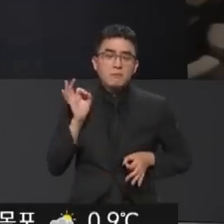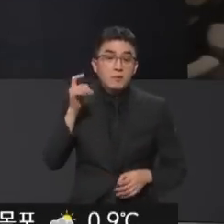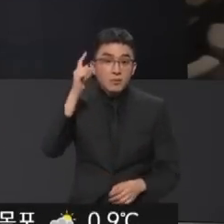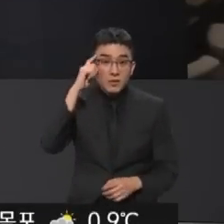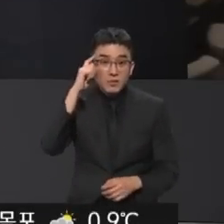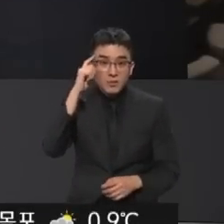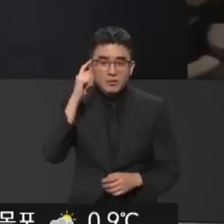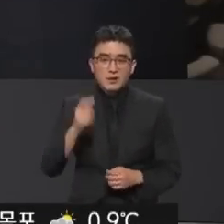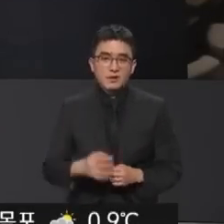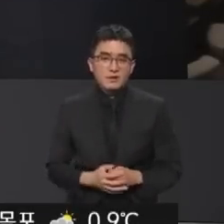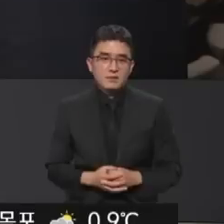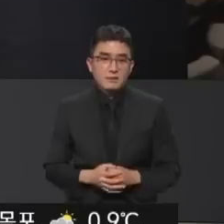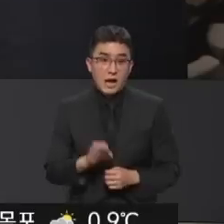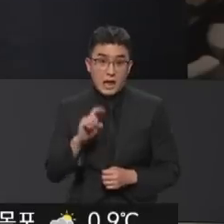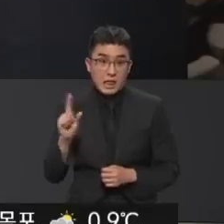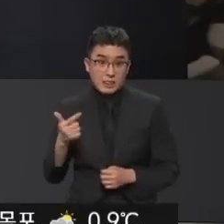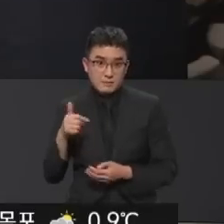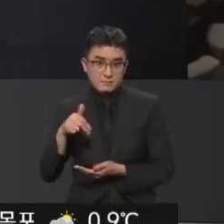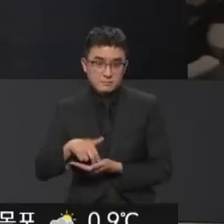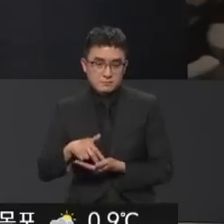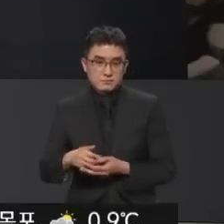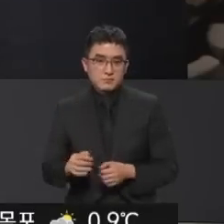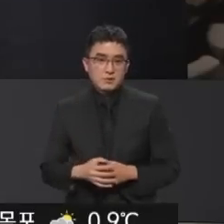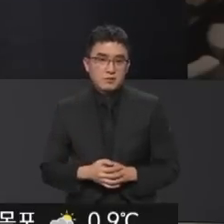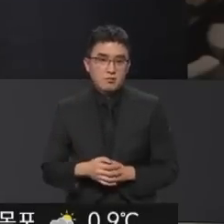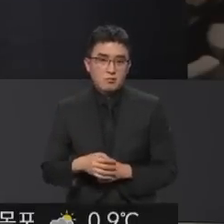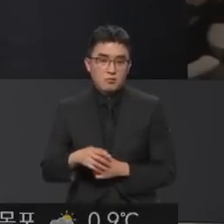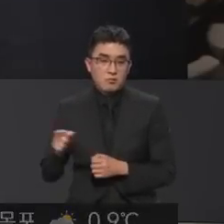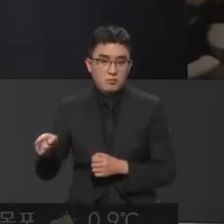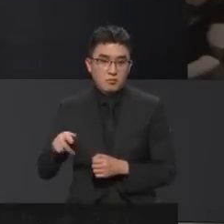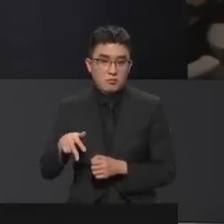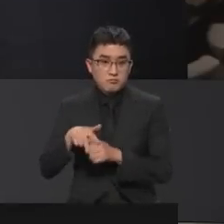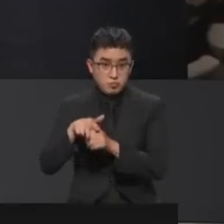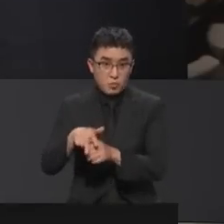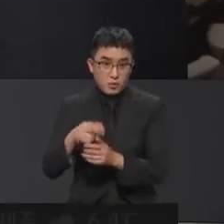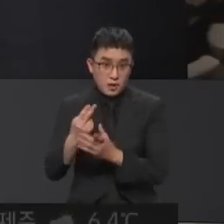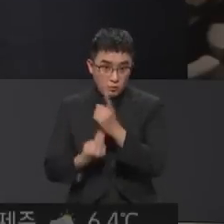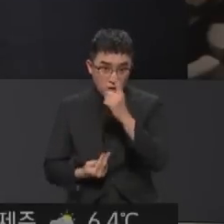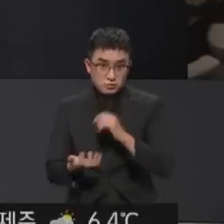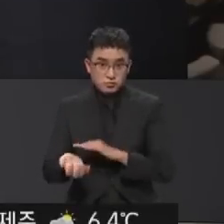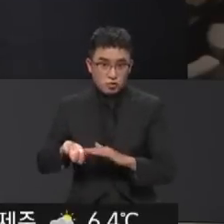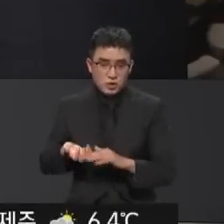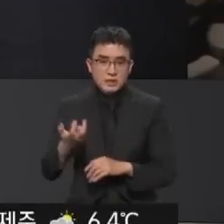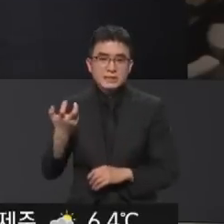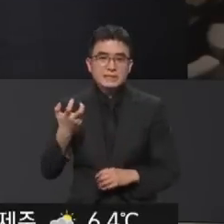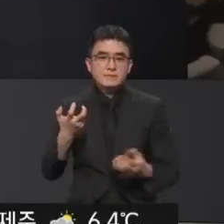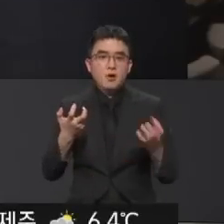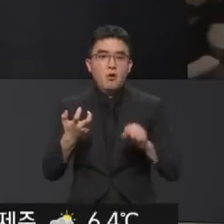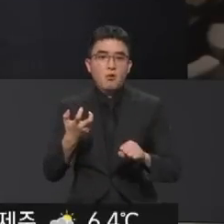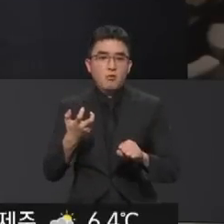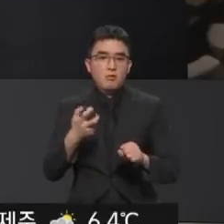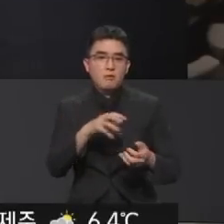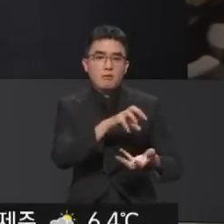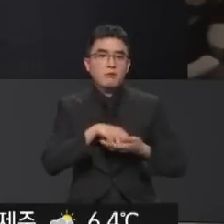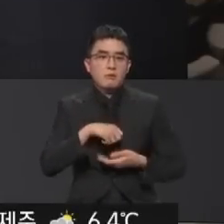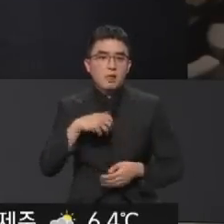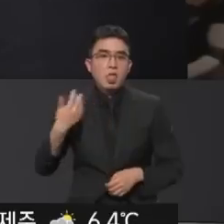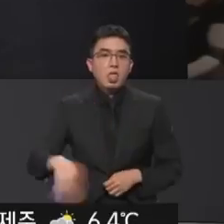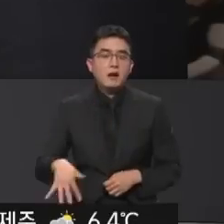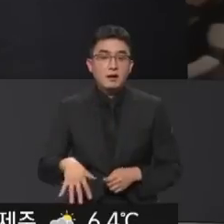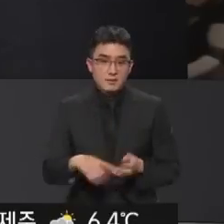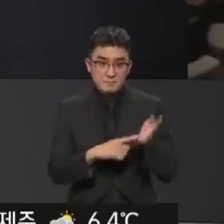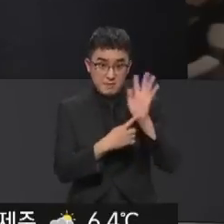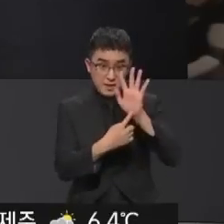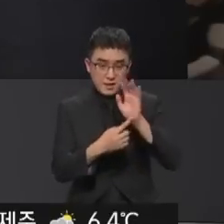그러니까 안 의원은 또 후보 단일화를 하기 전까지 선거 비용으로 지출했던 70억 원을 받지 못했다 이렇게